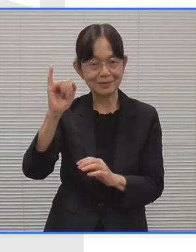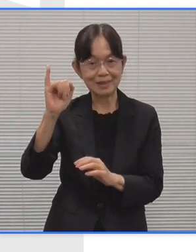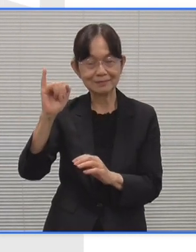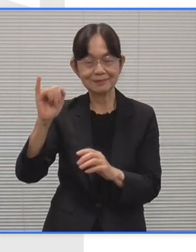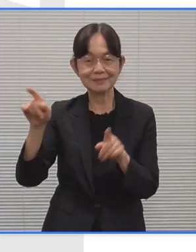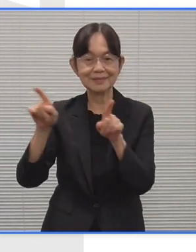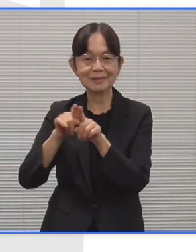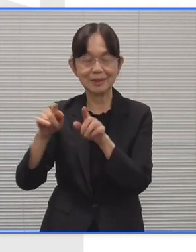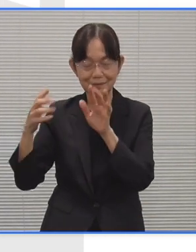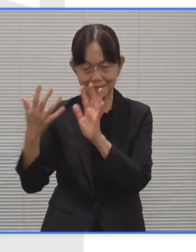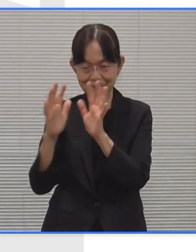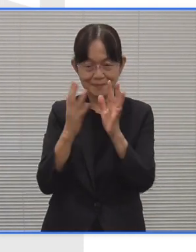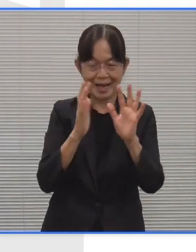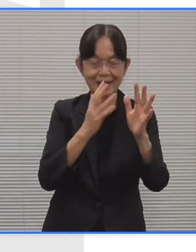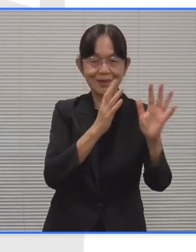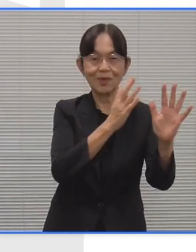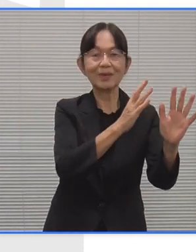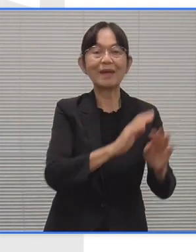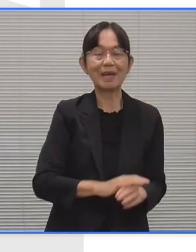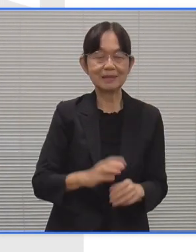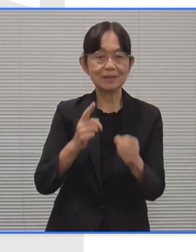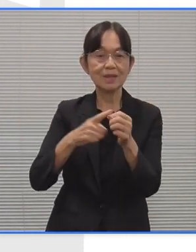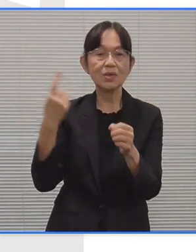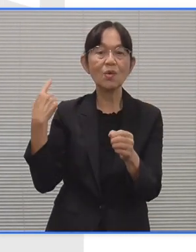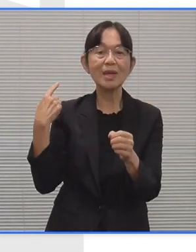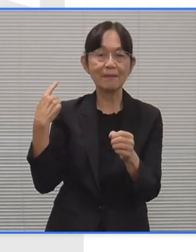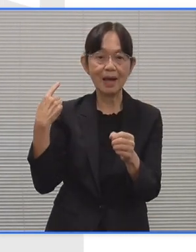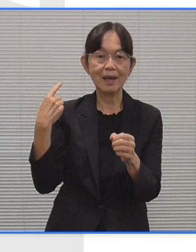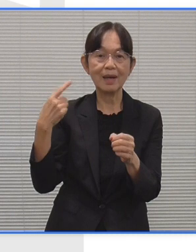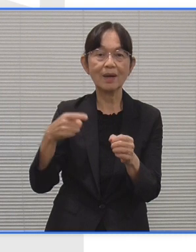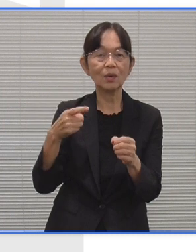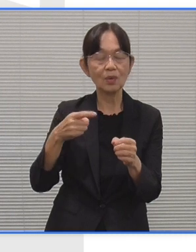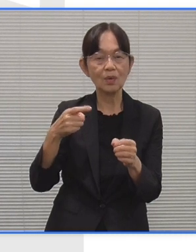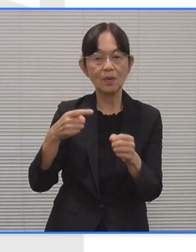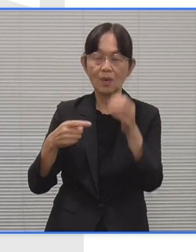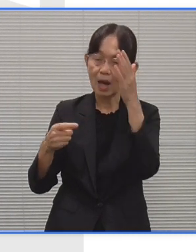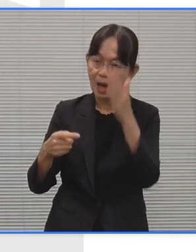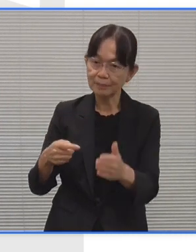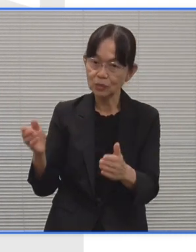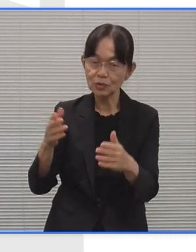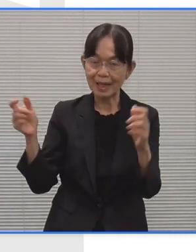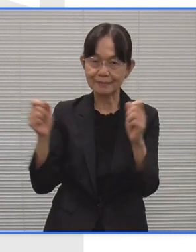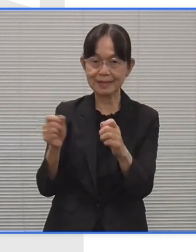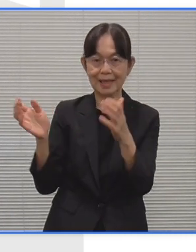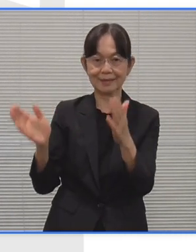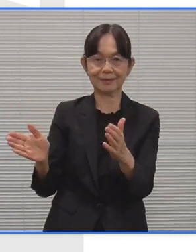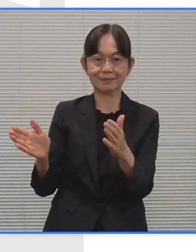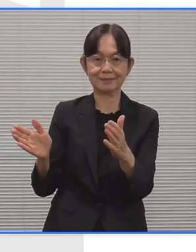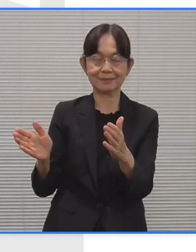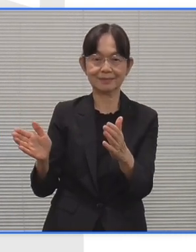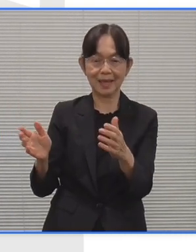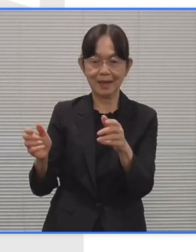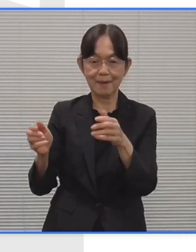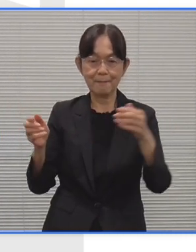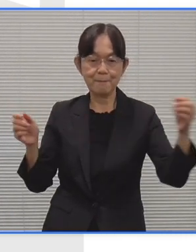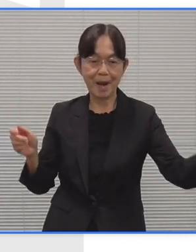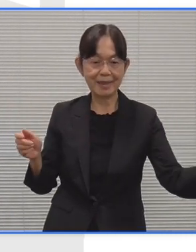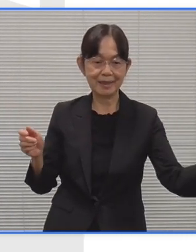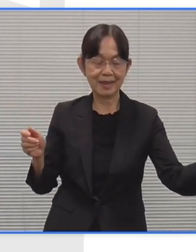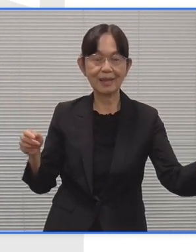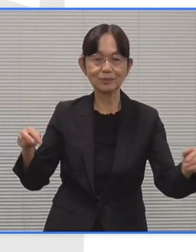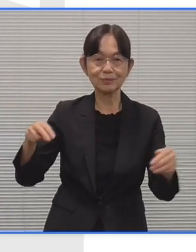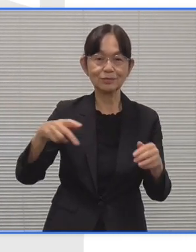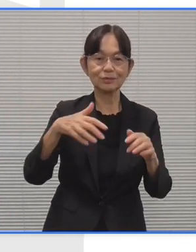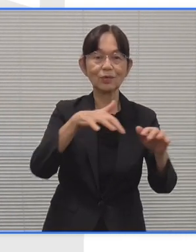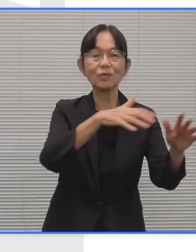パレードを行います。去年はこの半分ぐらいの距離だったんで一気に倍歩くということで